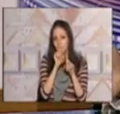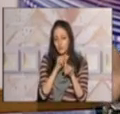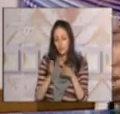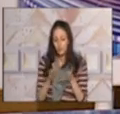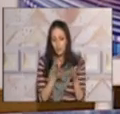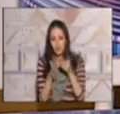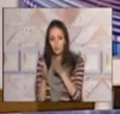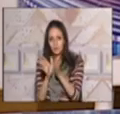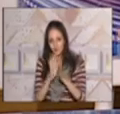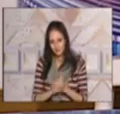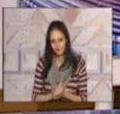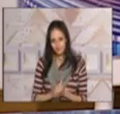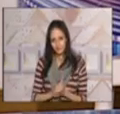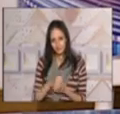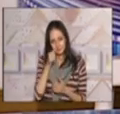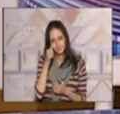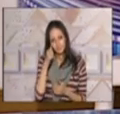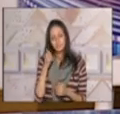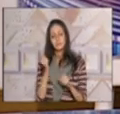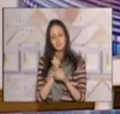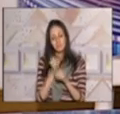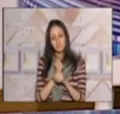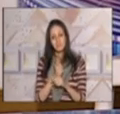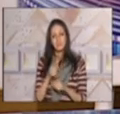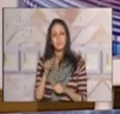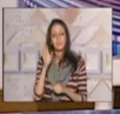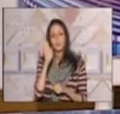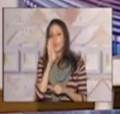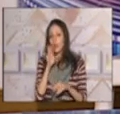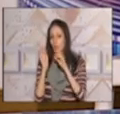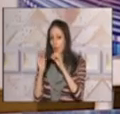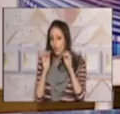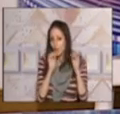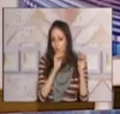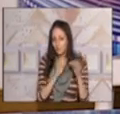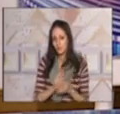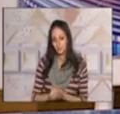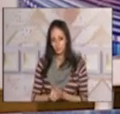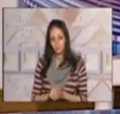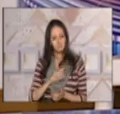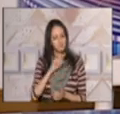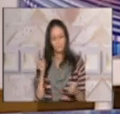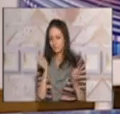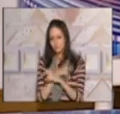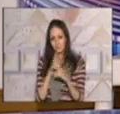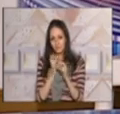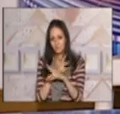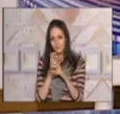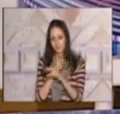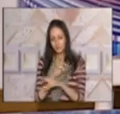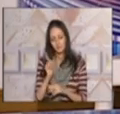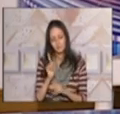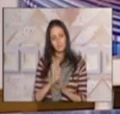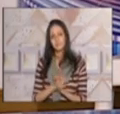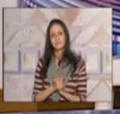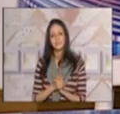الاداء. تمام. فبتدير المساله بشكل علمي وبشكل مباشر وليس عشوائي او حسب النيه الطيبه